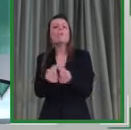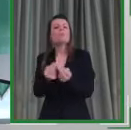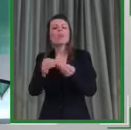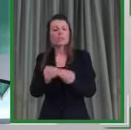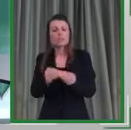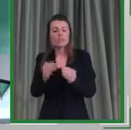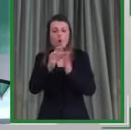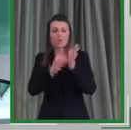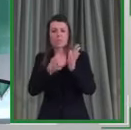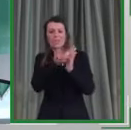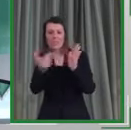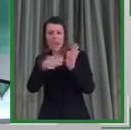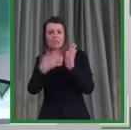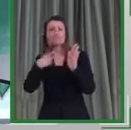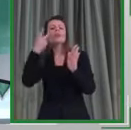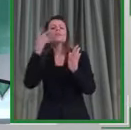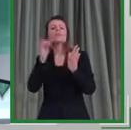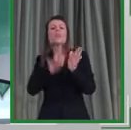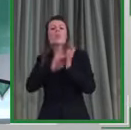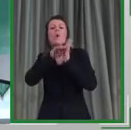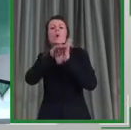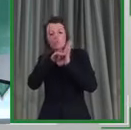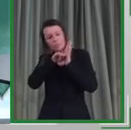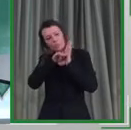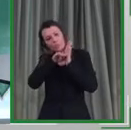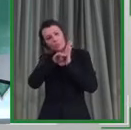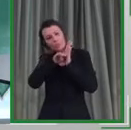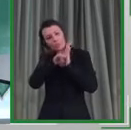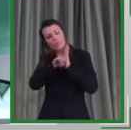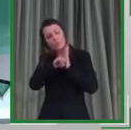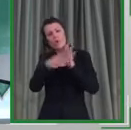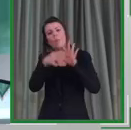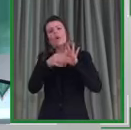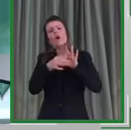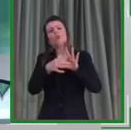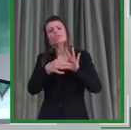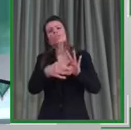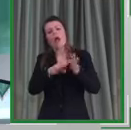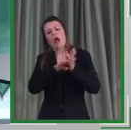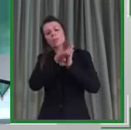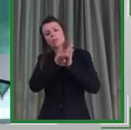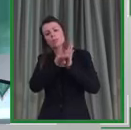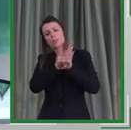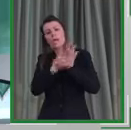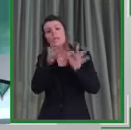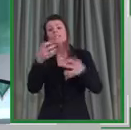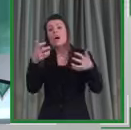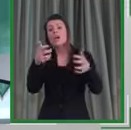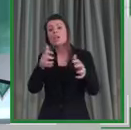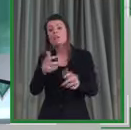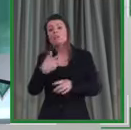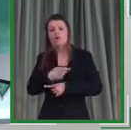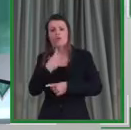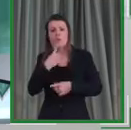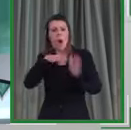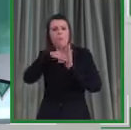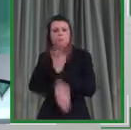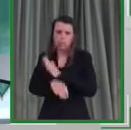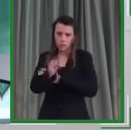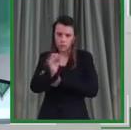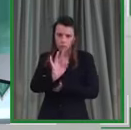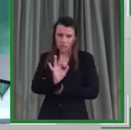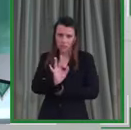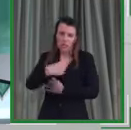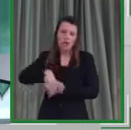costante riduzione non un crollo quindi vuol dire che dobbiamo continuare a evitare